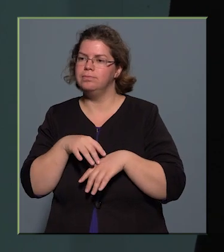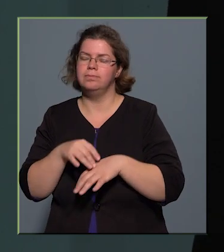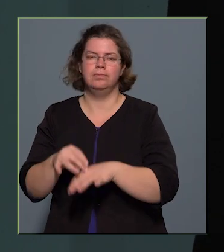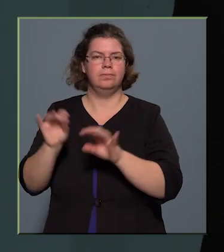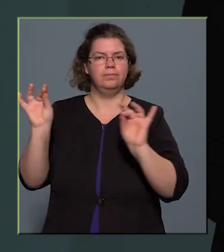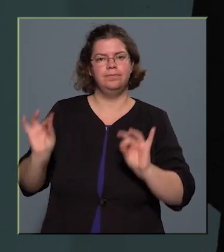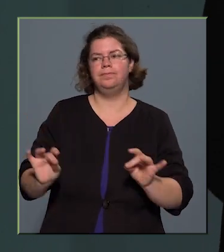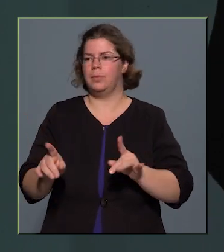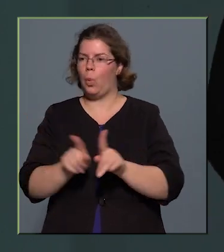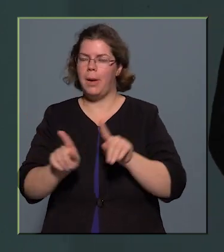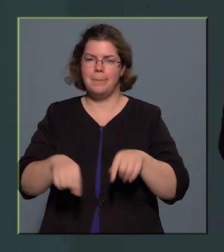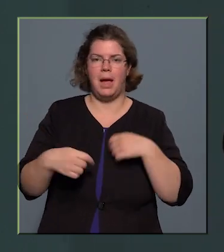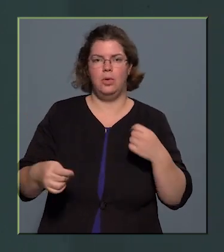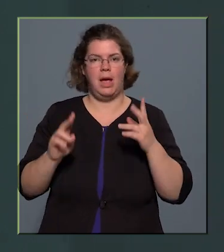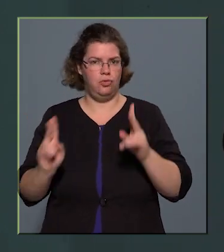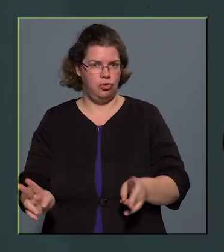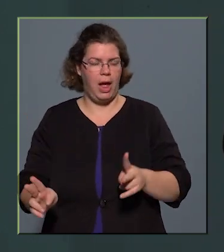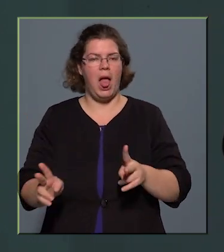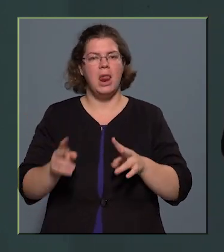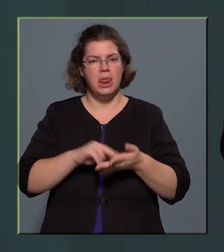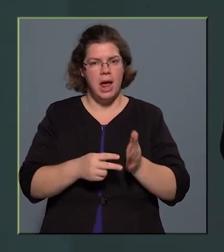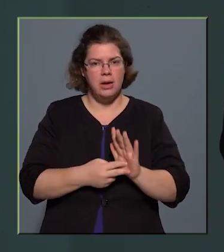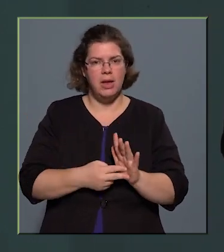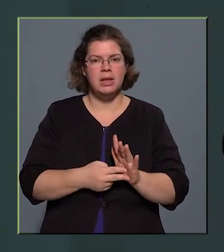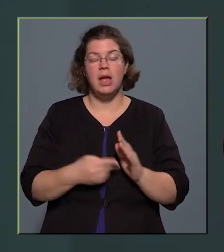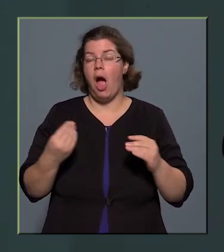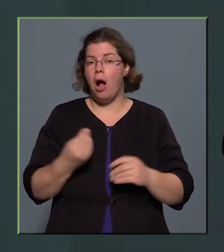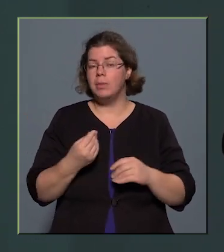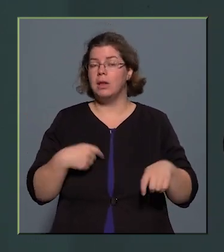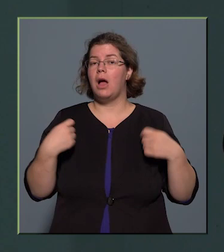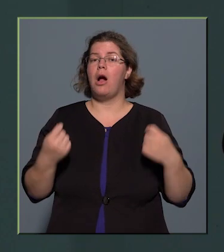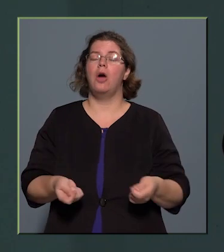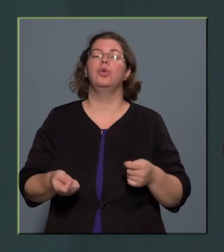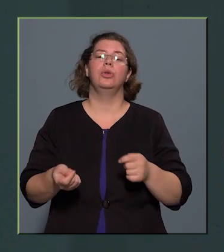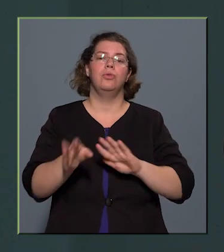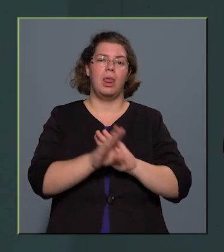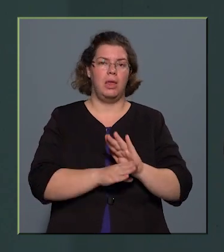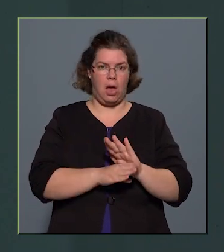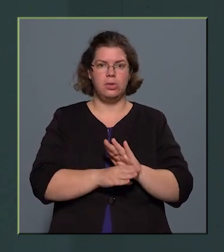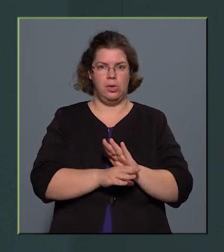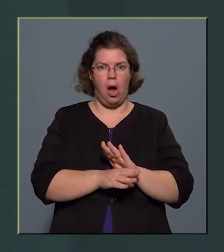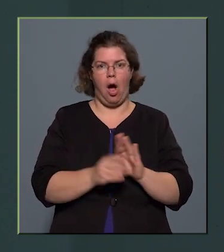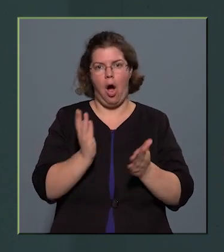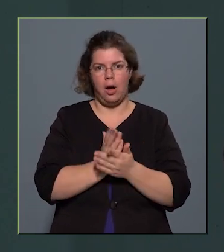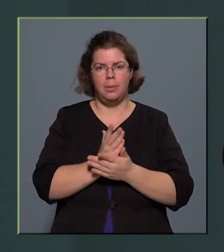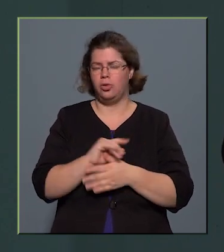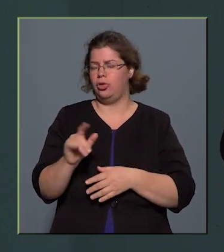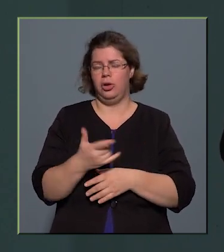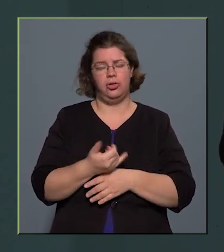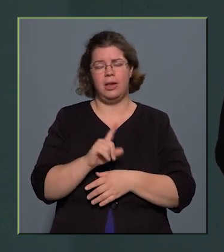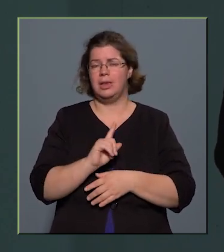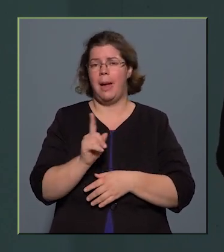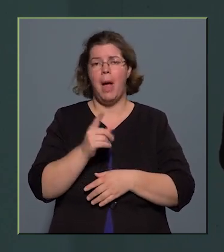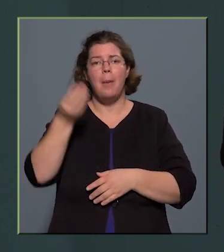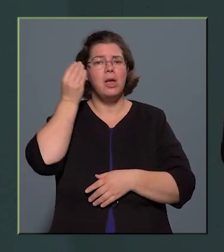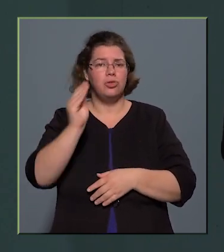olyan megoldásokat kell terveznünk, amik az adott feladatra leginkább alkalmasak, és ez nem a mesterséges